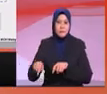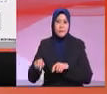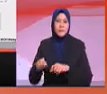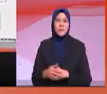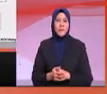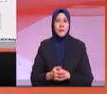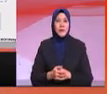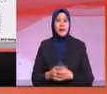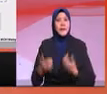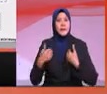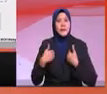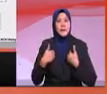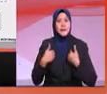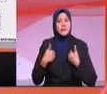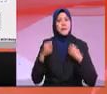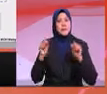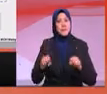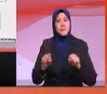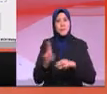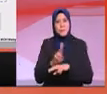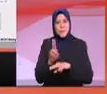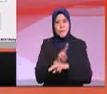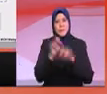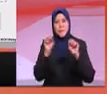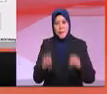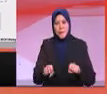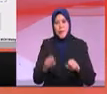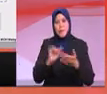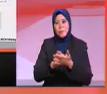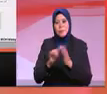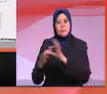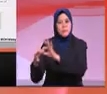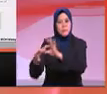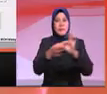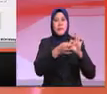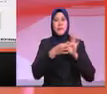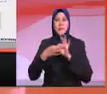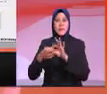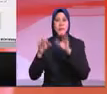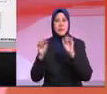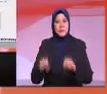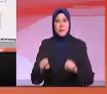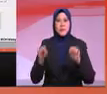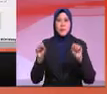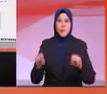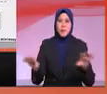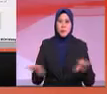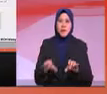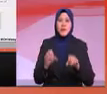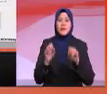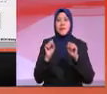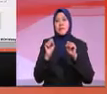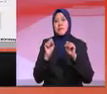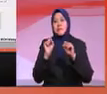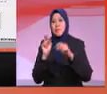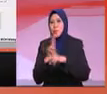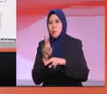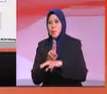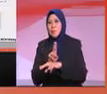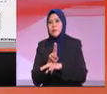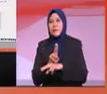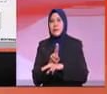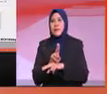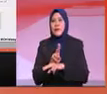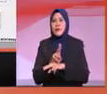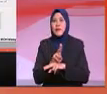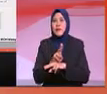ini adalah endless possibility. Itu yang kita kata together we can make the impossible possible, and this is an endless